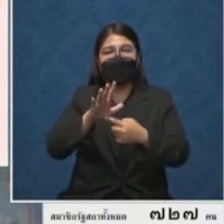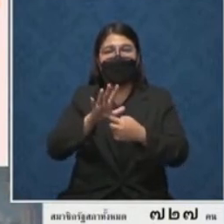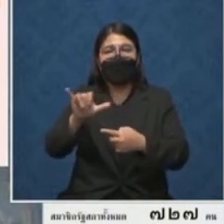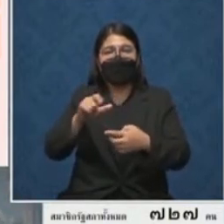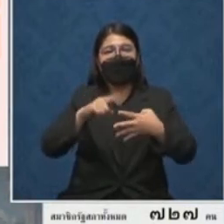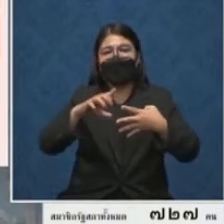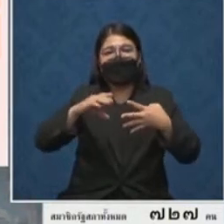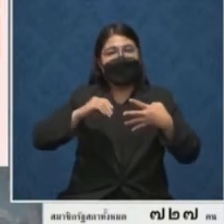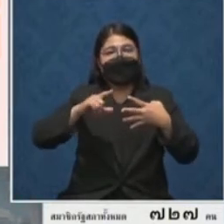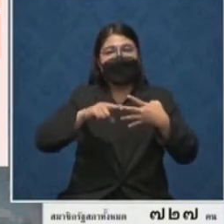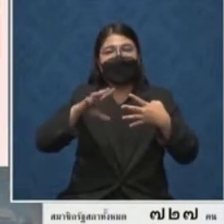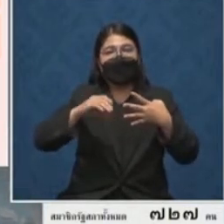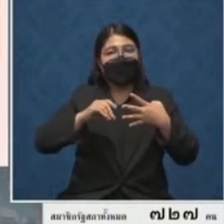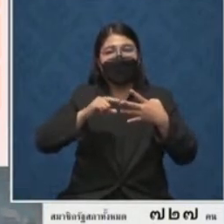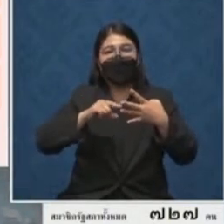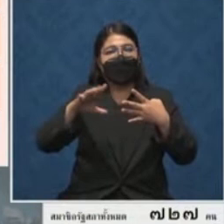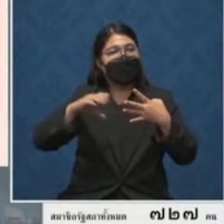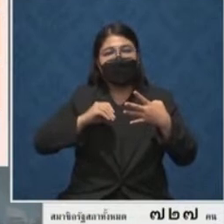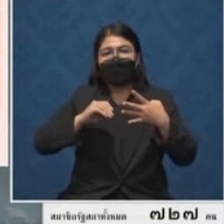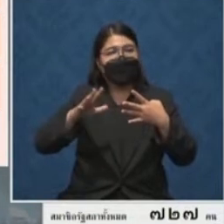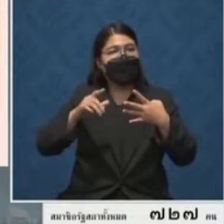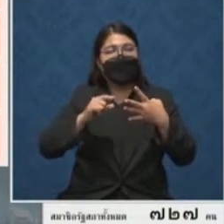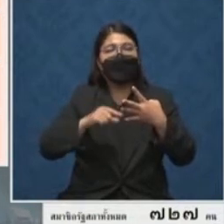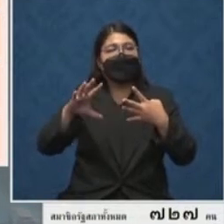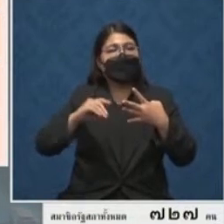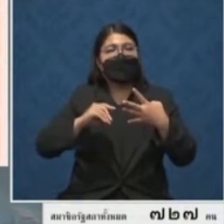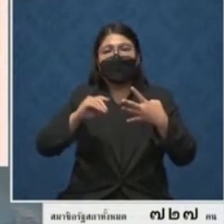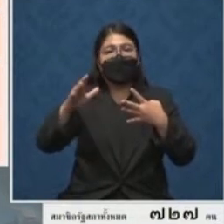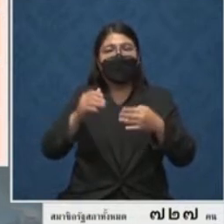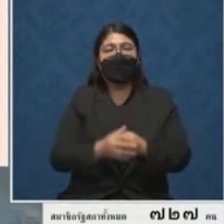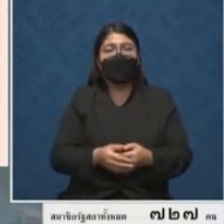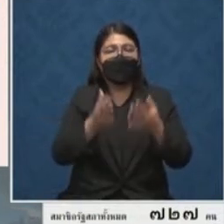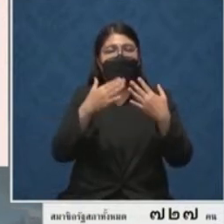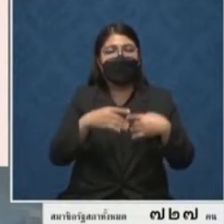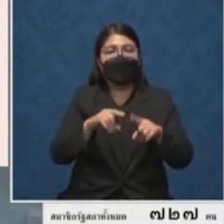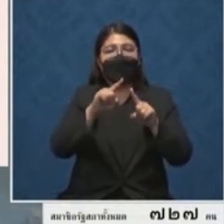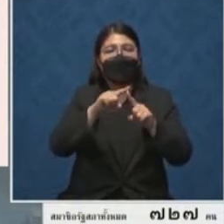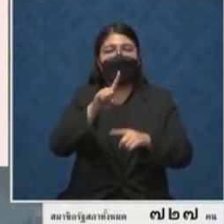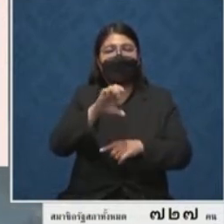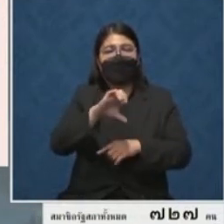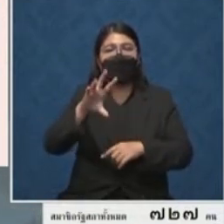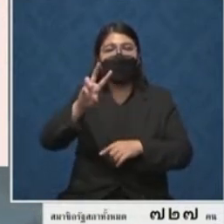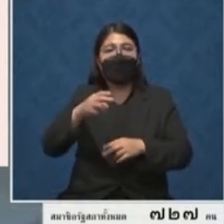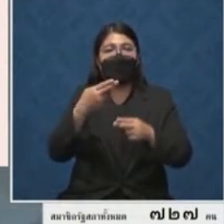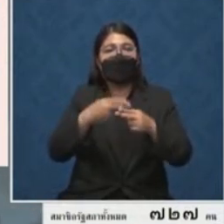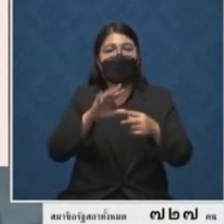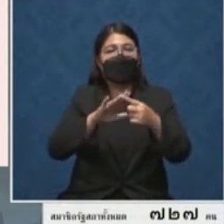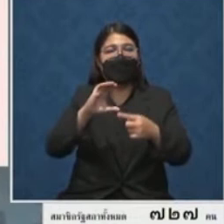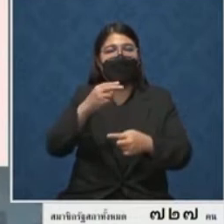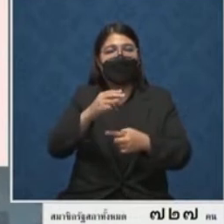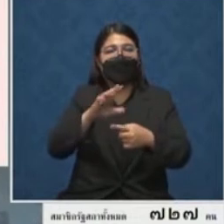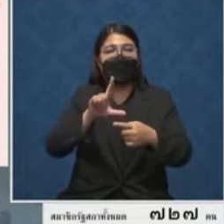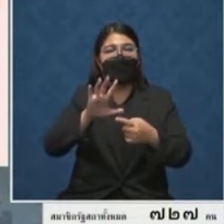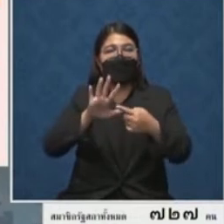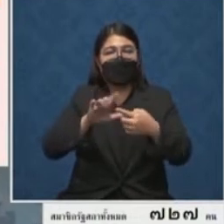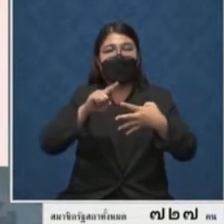การ3ไม่รับหลักการ4ไม่รับหลักการครับ 106นายเฉลาพวงมาลัย 1ไม่รับหลักการ